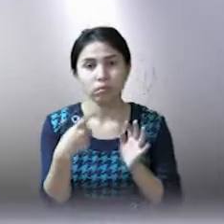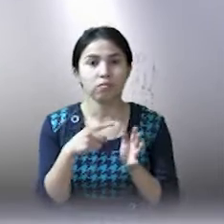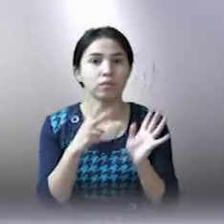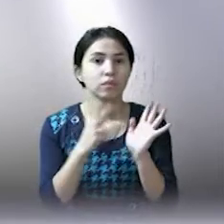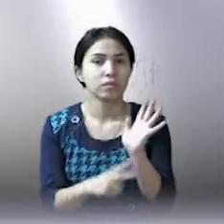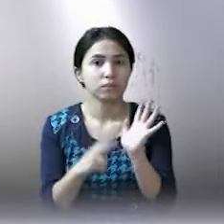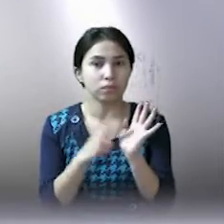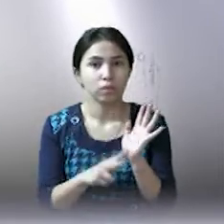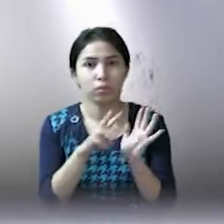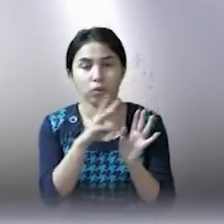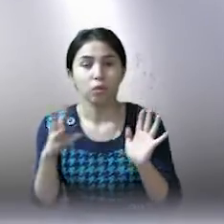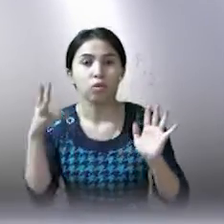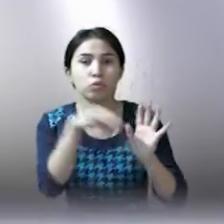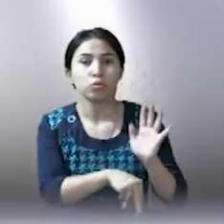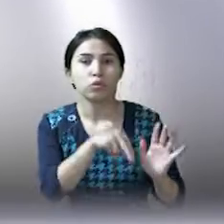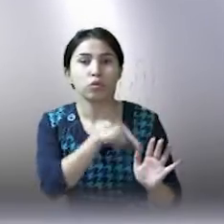Неше адам жұмыс